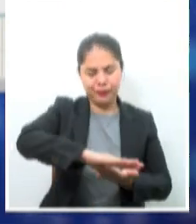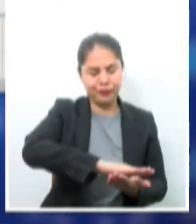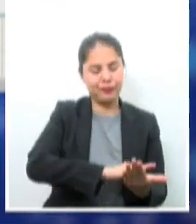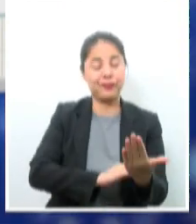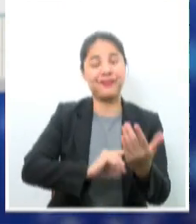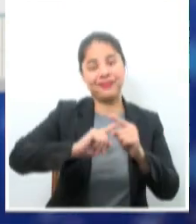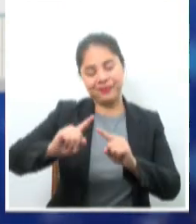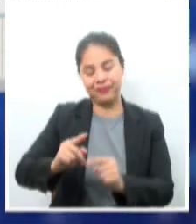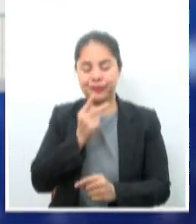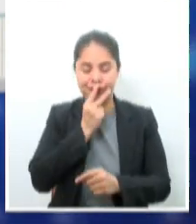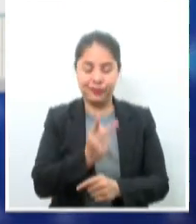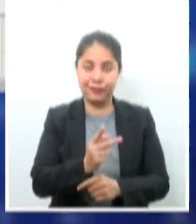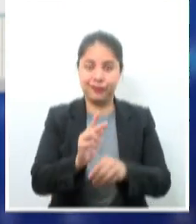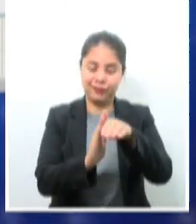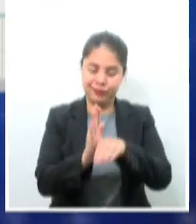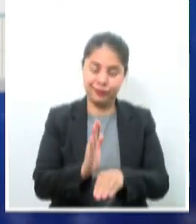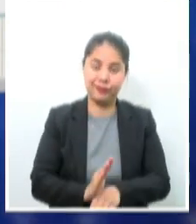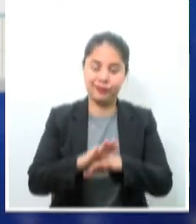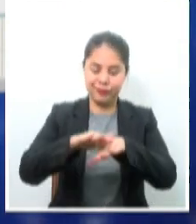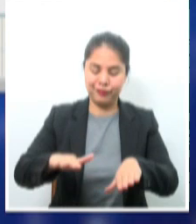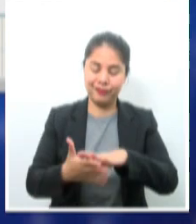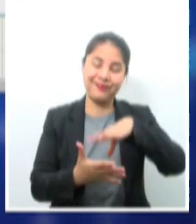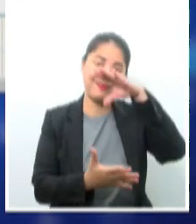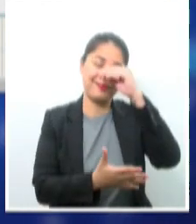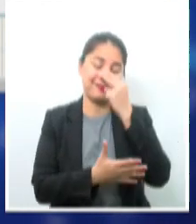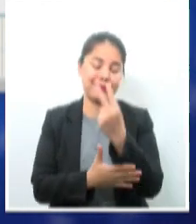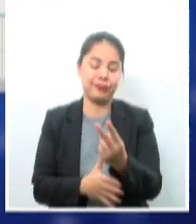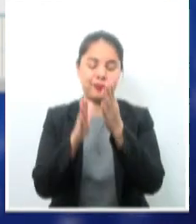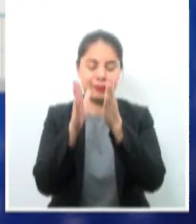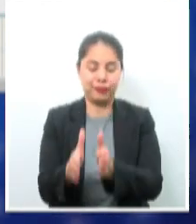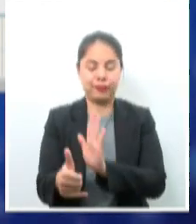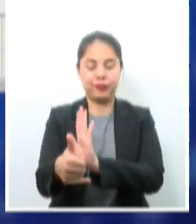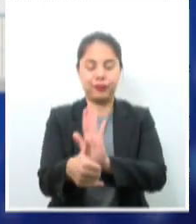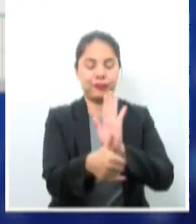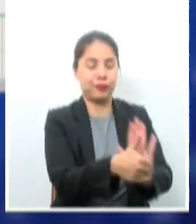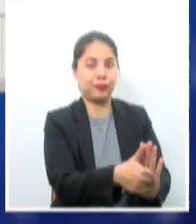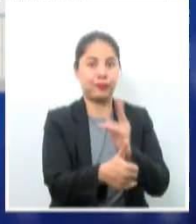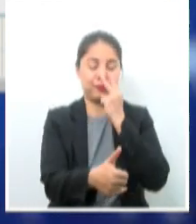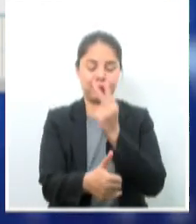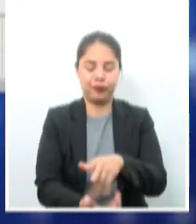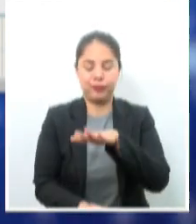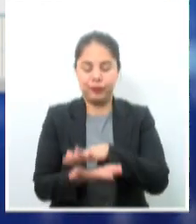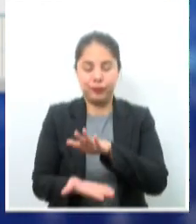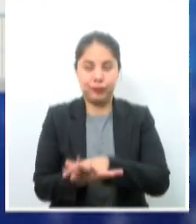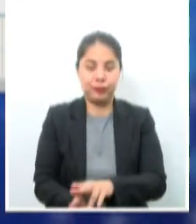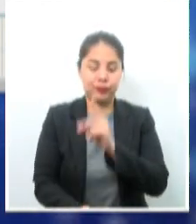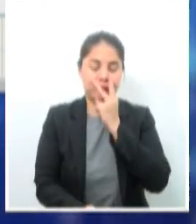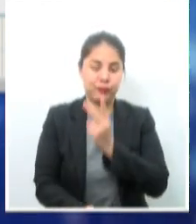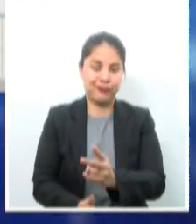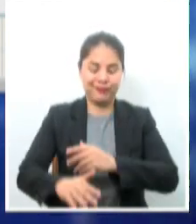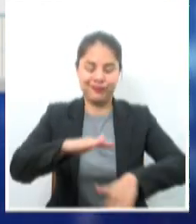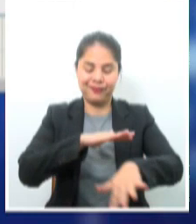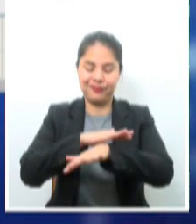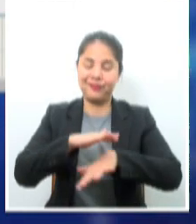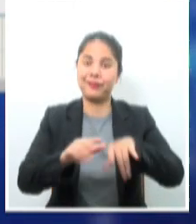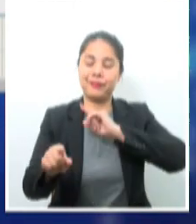ได้ครับซึ่งในส่วนของรายงานระดับชั้นเรียนเนี่ยคุณครูจะมองเห็นผู้เรียนเป็นรายบุคคลครับรายงานระดับสถานศึกษาก็จะเห็นผู้เรียนทั้งสถานศึกษาเลยว่